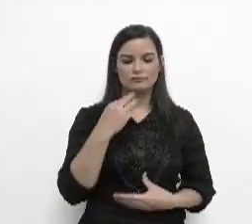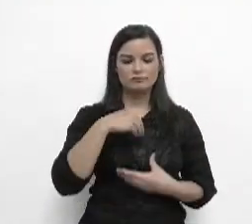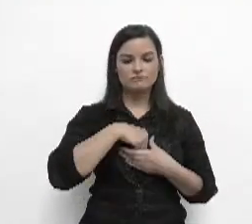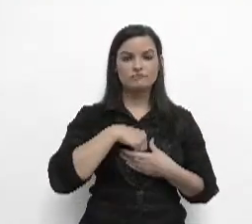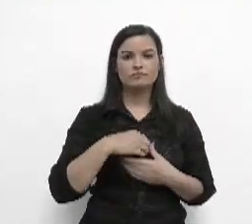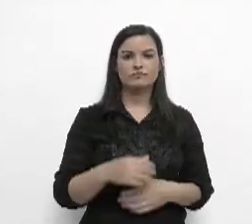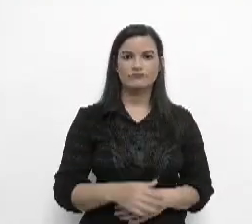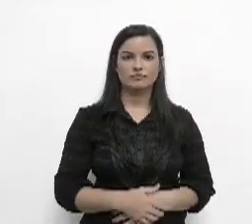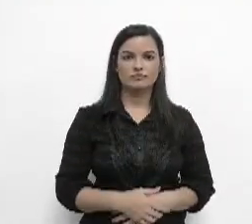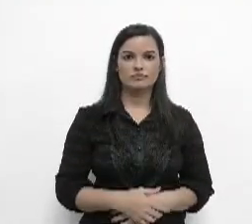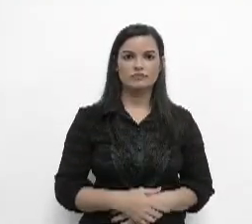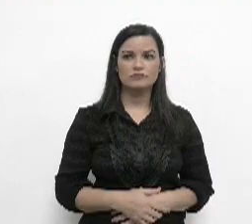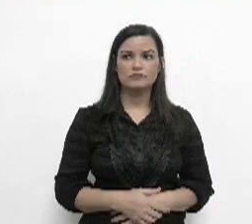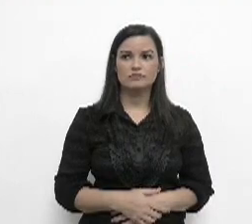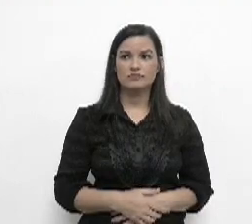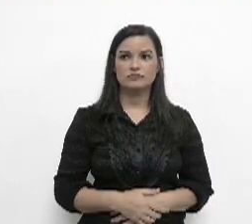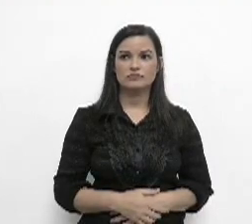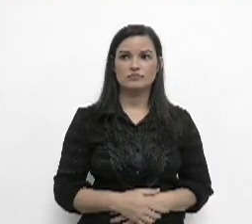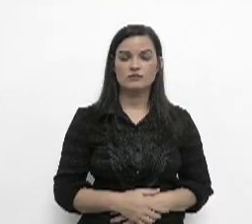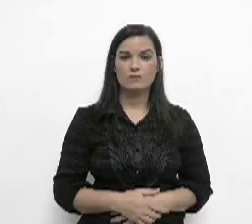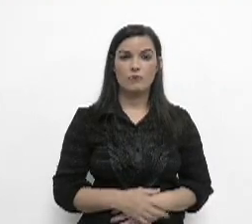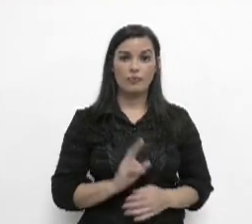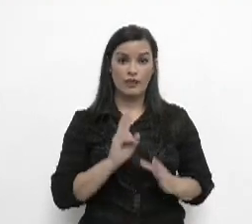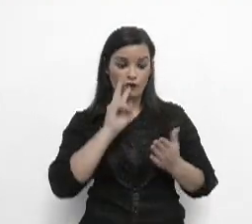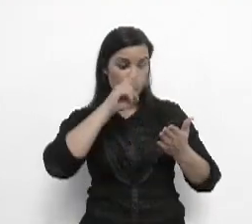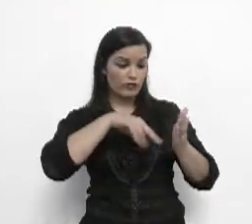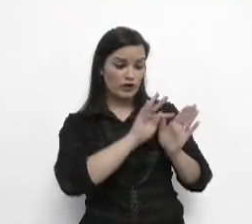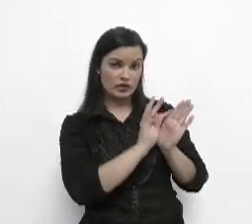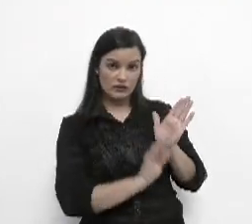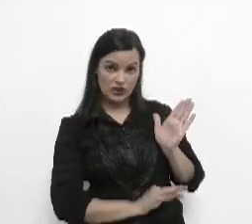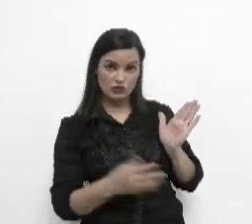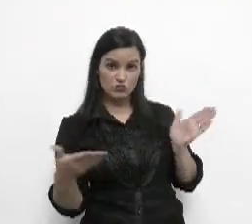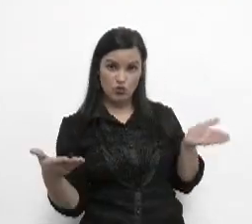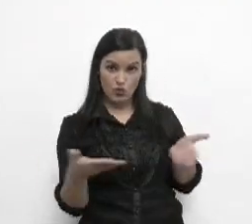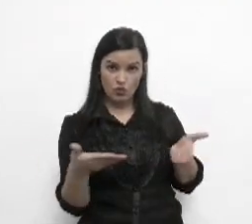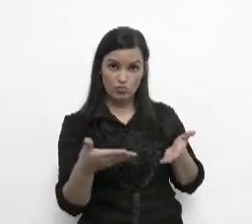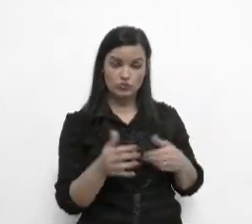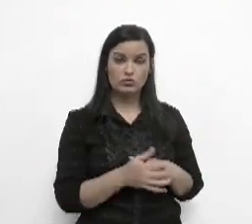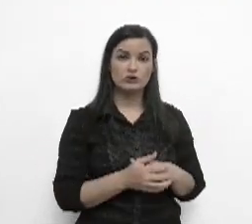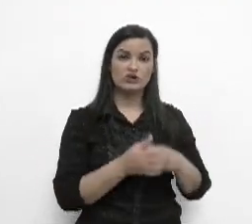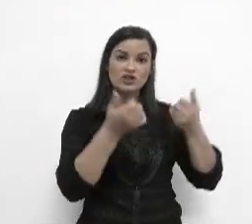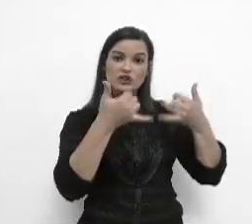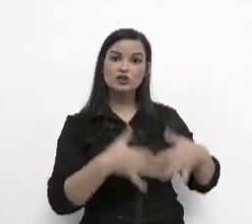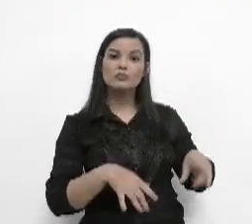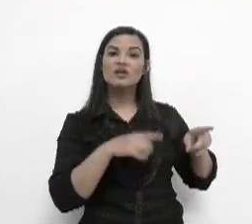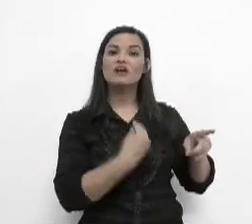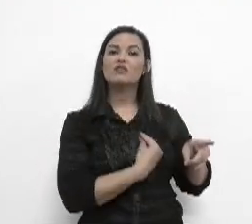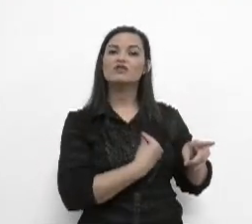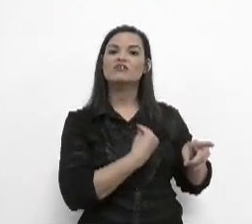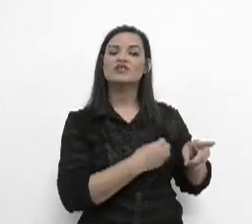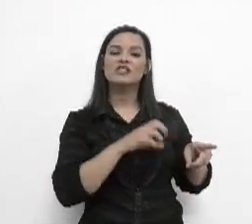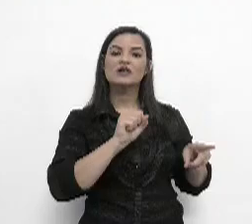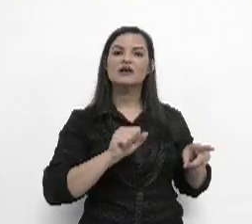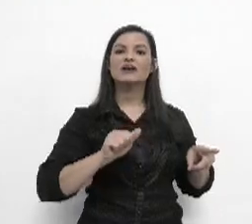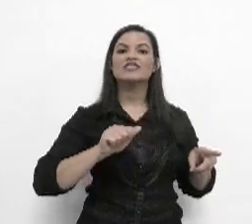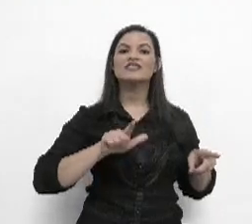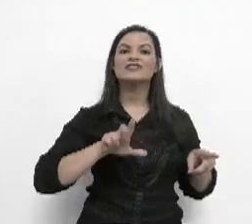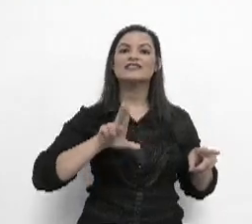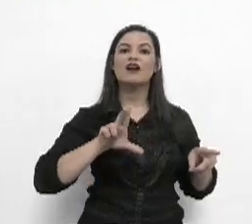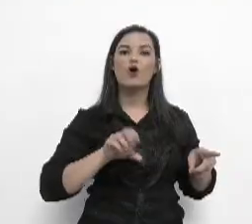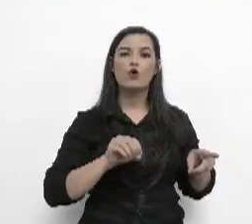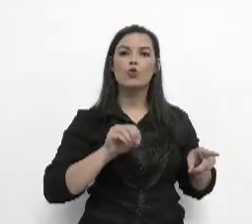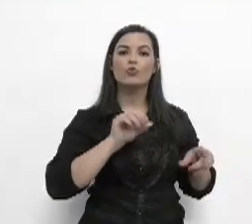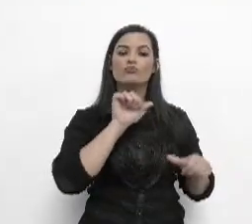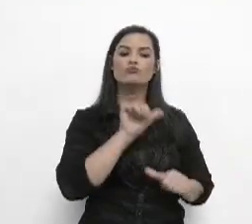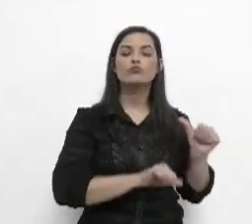사도로 들어 쓰신 기록입니다. Nós vemos o texto da palavra de hoje, onde se trata da conversão de Saulo para ser usado para levar o evangelho aos